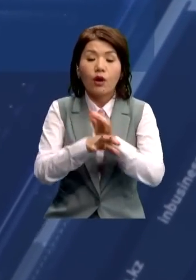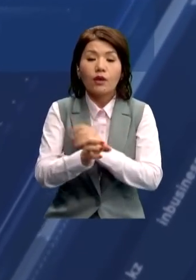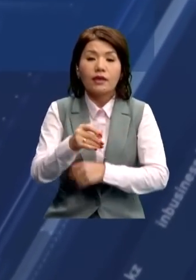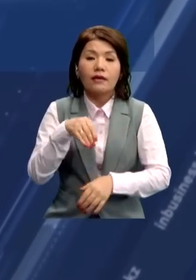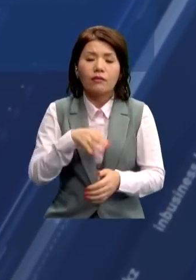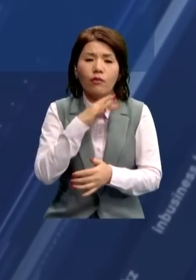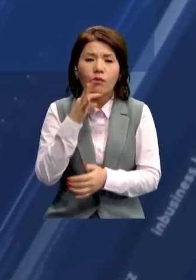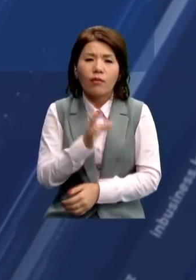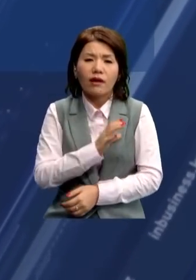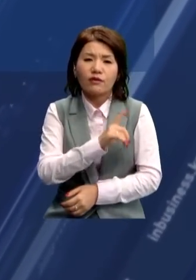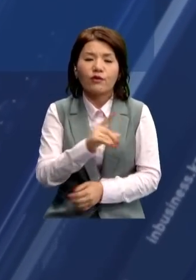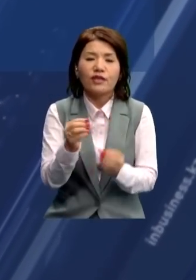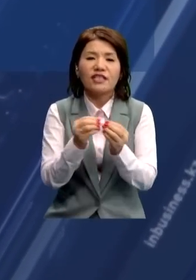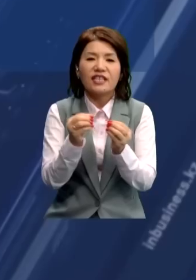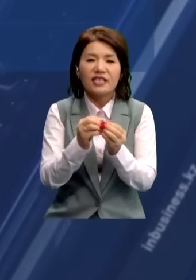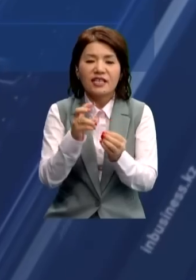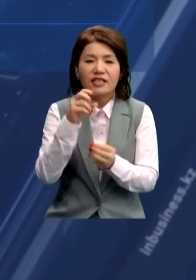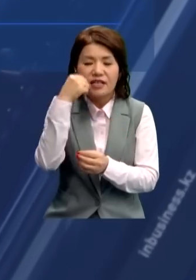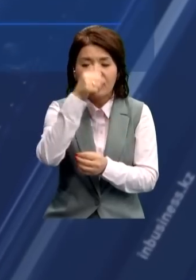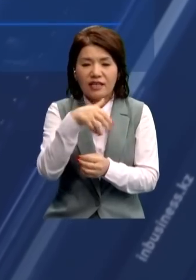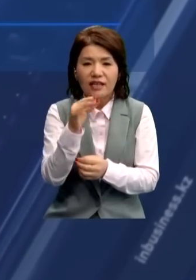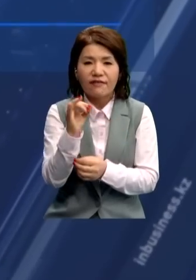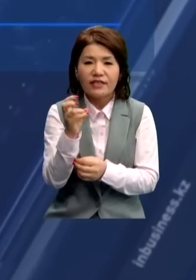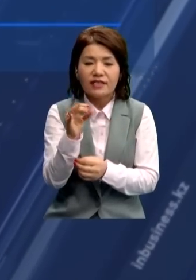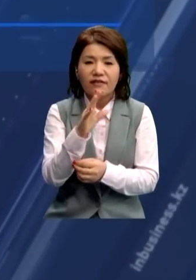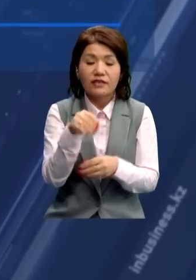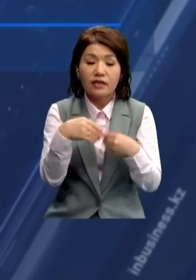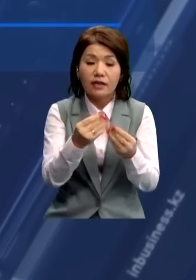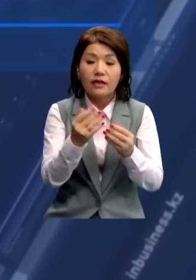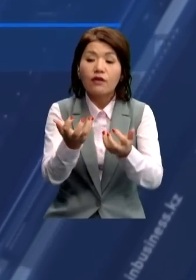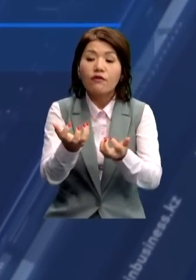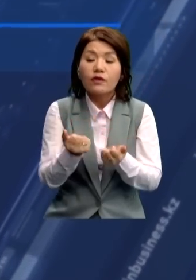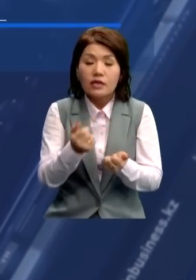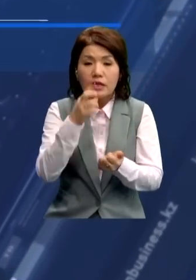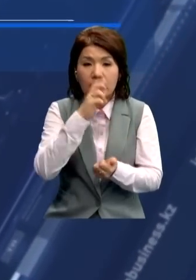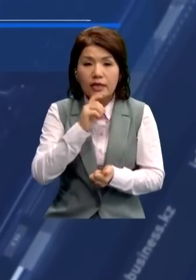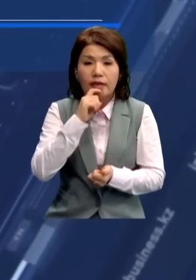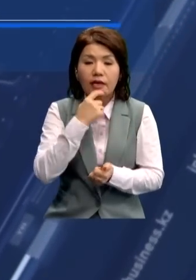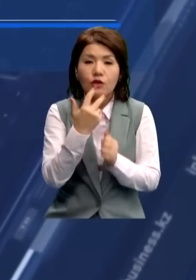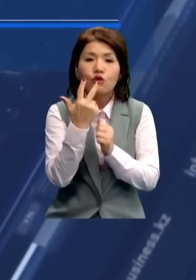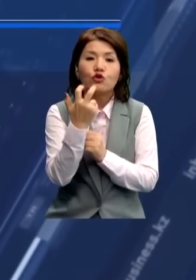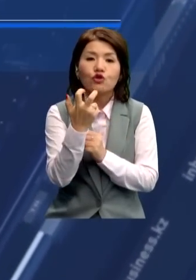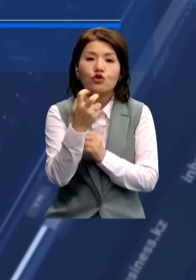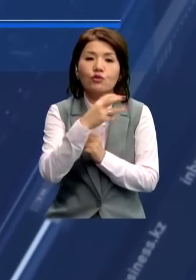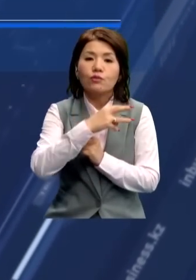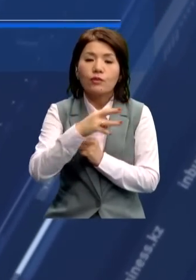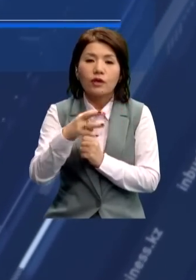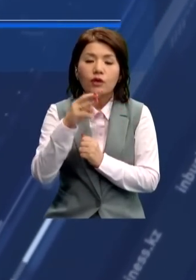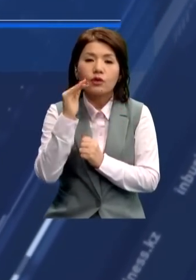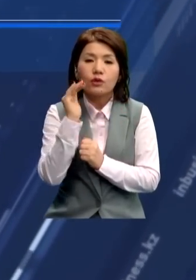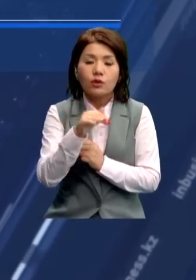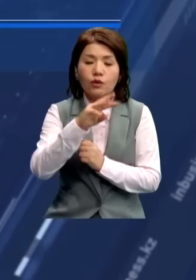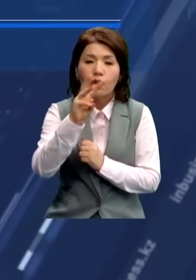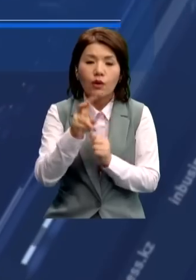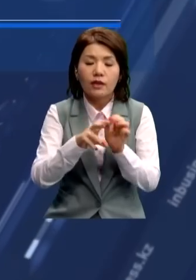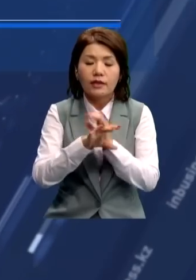қалталы азаматтарына 10 жылға инвесторлық виза беріледі. Тек оны алу үшін ел экономикасына кемі 300 мың доллар қаржы құю керек.